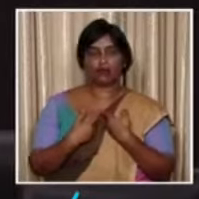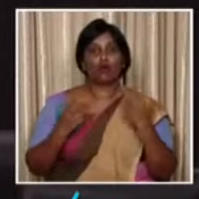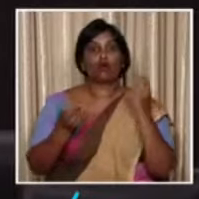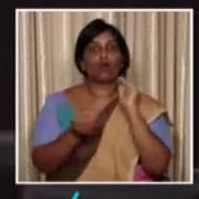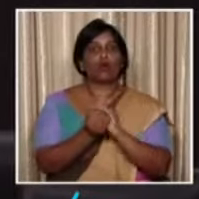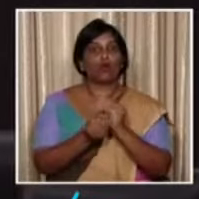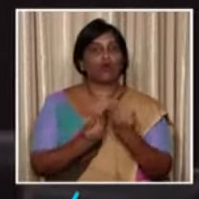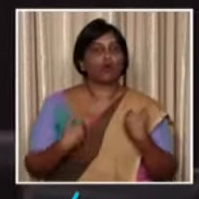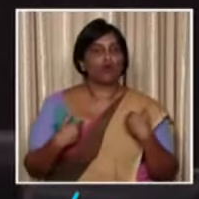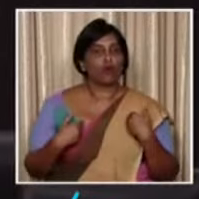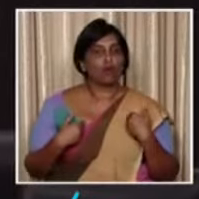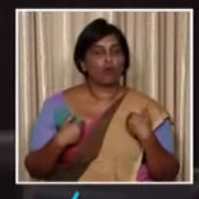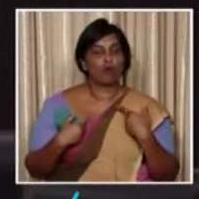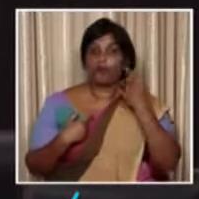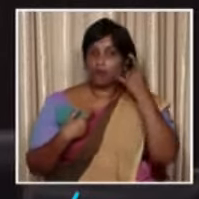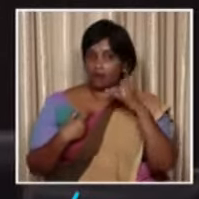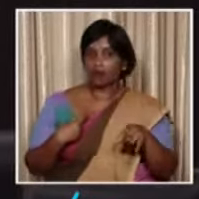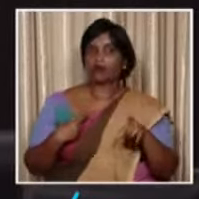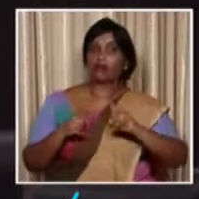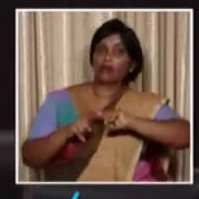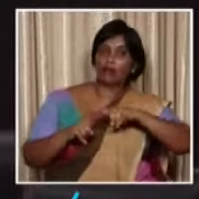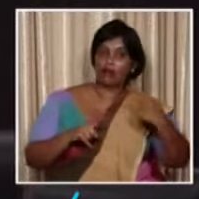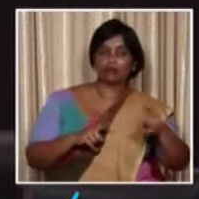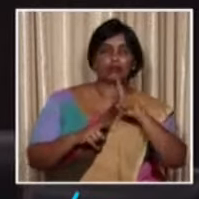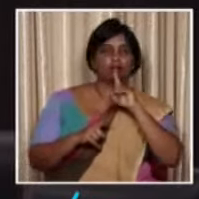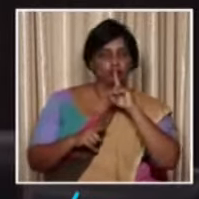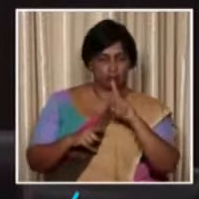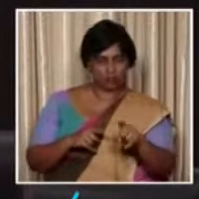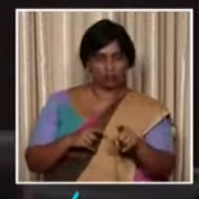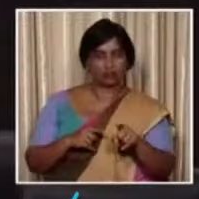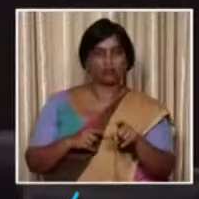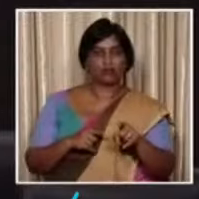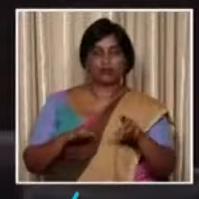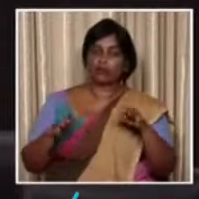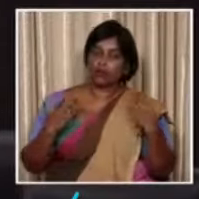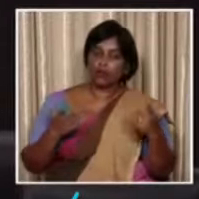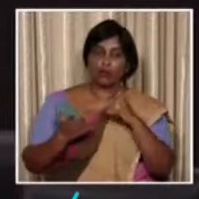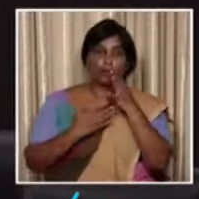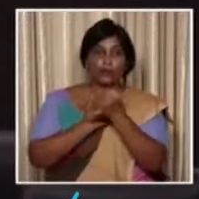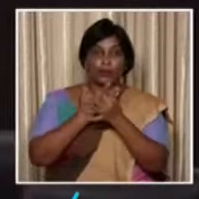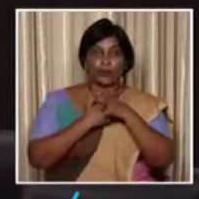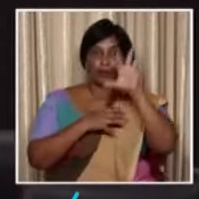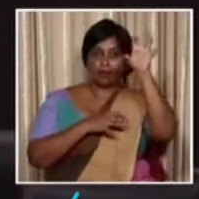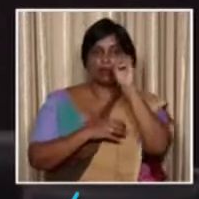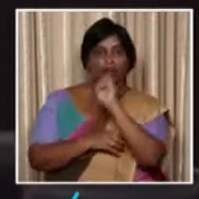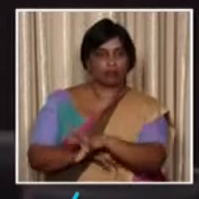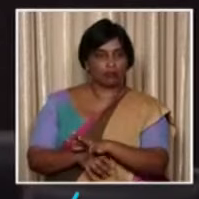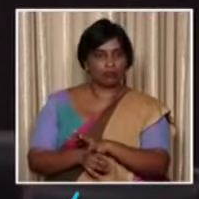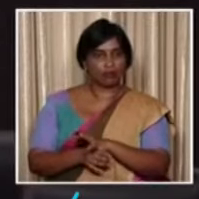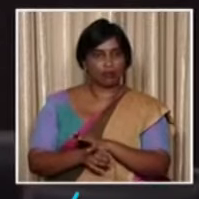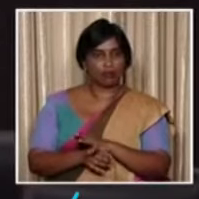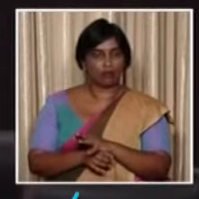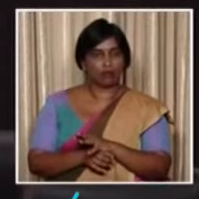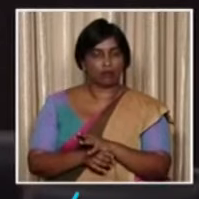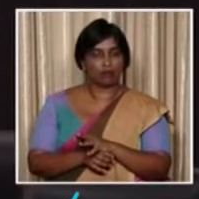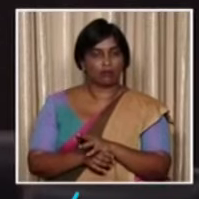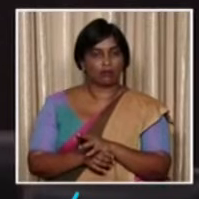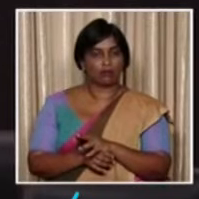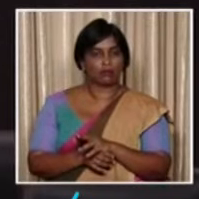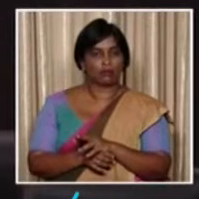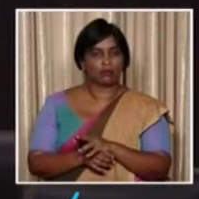ආරක්ෂාව ඒ වගේම තමයි අනිත් පැත්තෙන් ගත්තාම එහෙම නැත්තම් කුඩු ටිකක් ගෙනල්ලා දායි